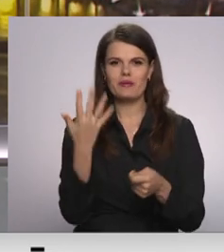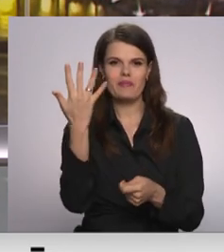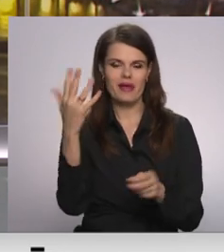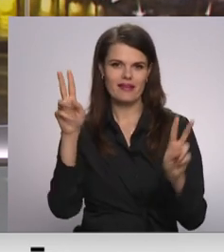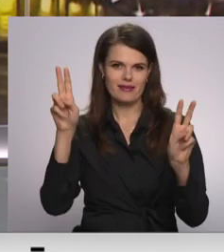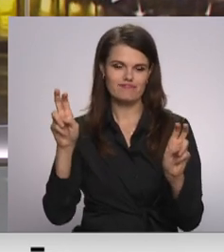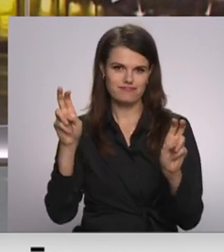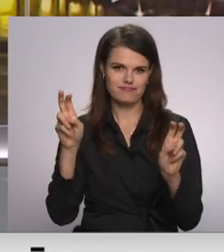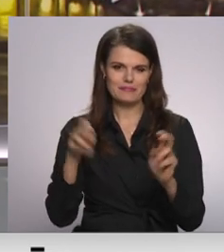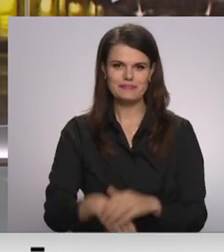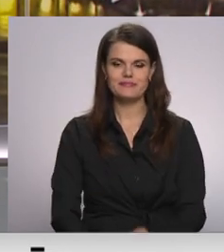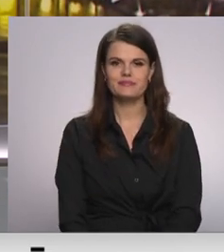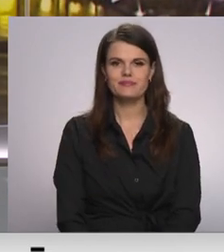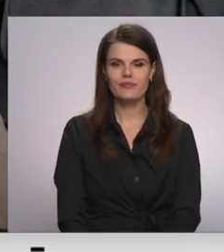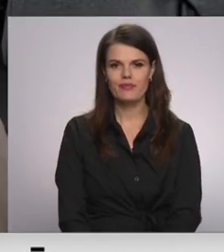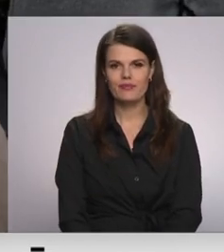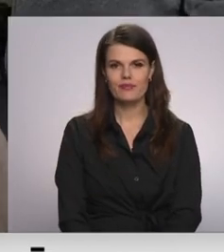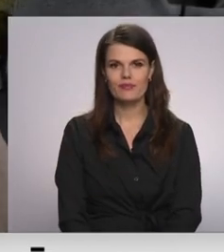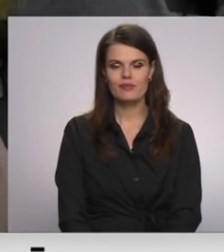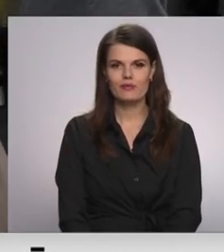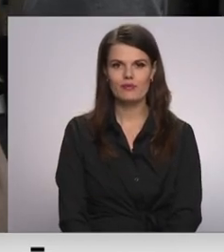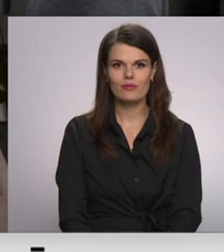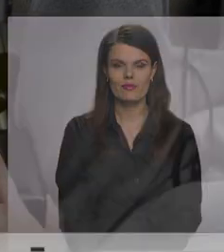Vairāk stāsta Tīna Sidoroviča.